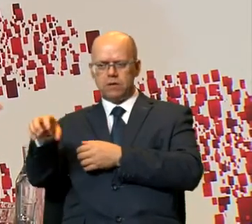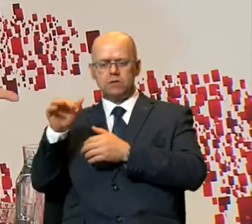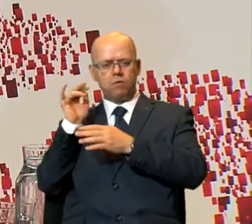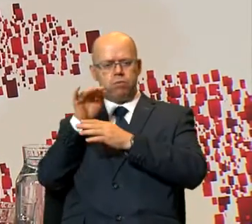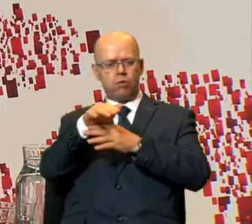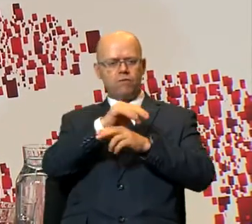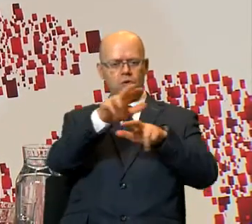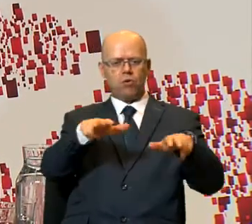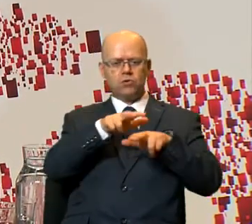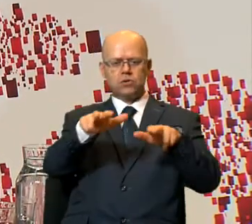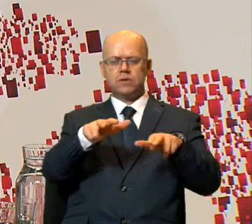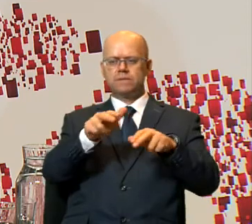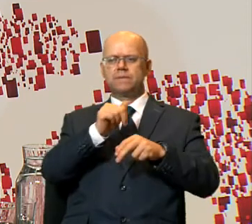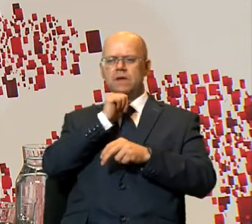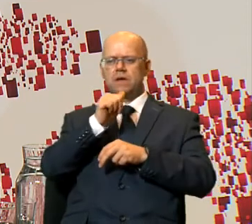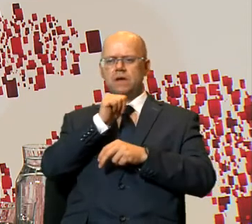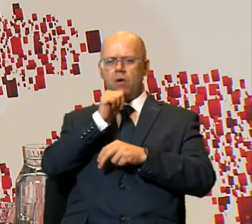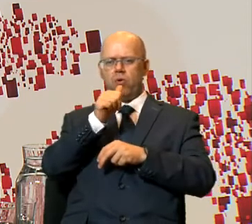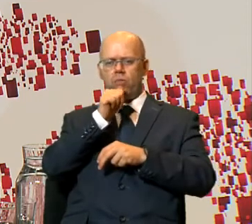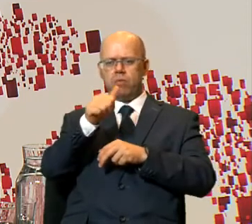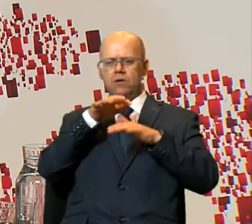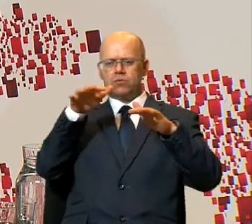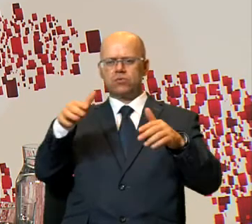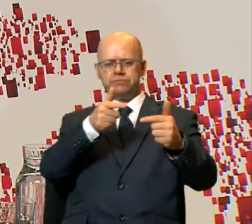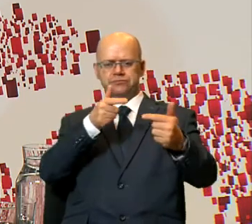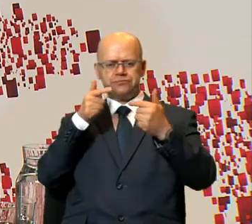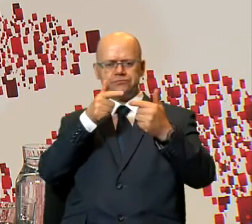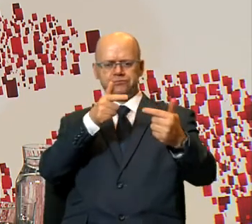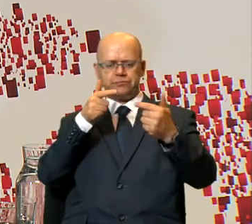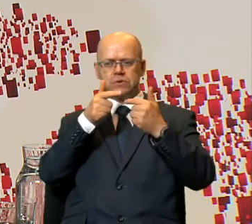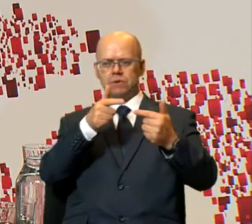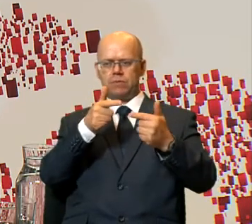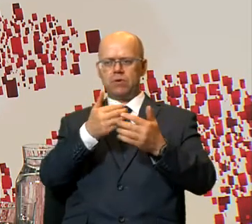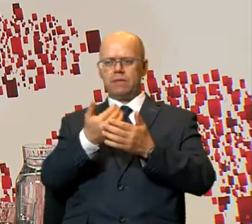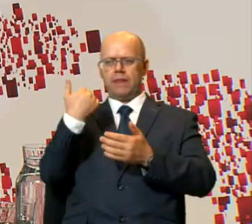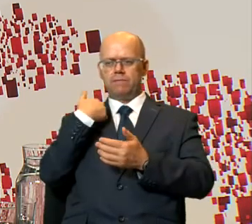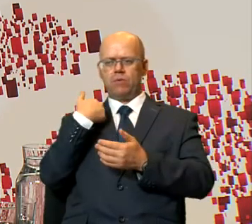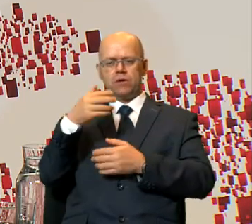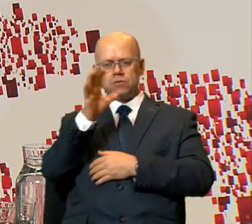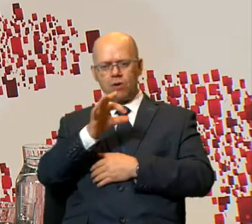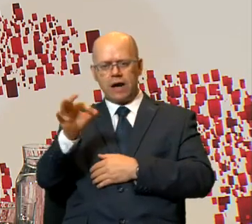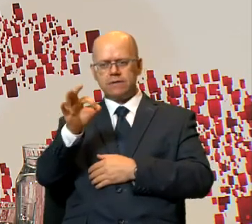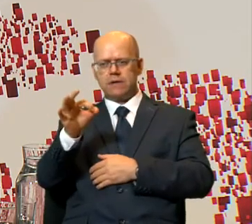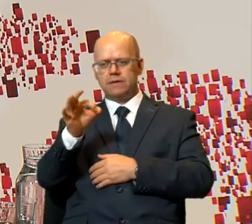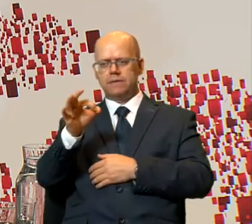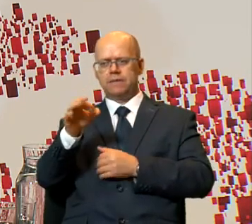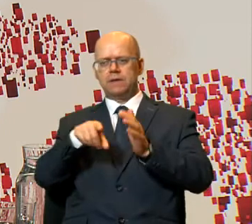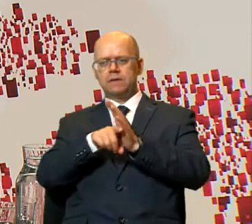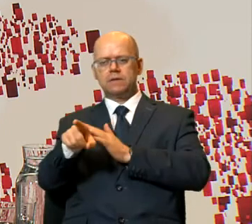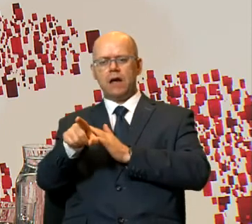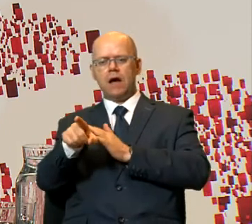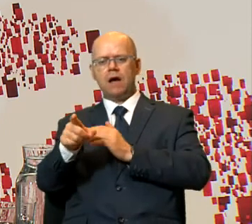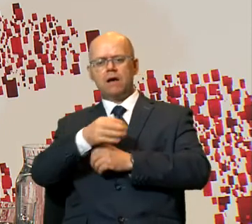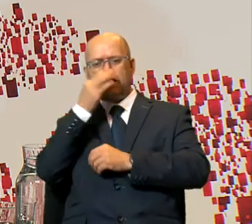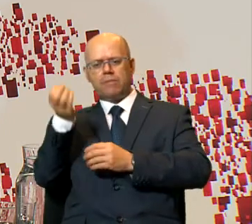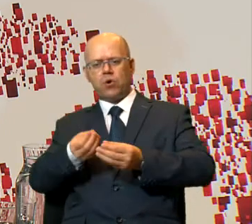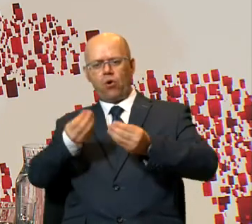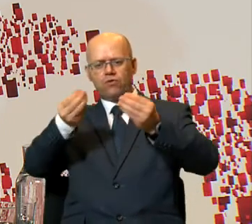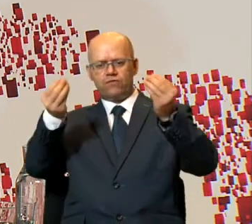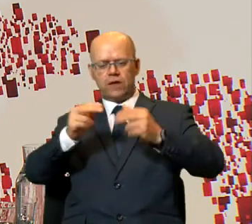też w Europie dosyć dużo dyskusji się na ten temat toczy, czy była to szansa dla relacji rodzinnych, które